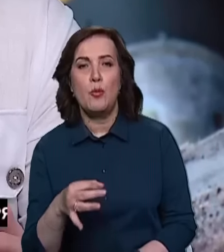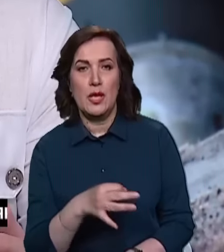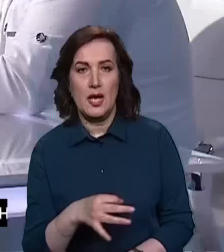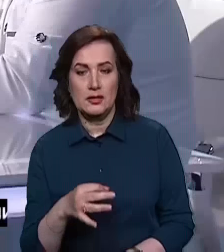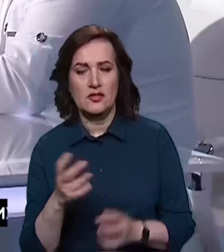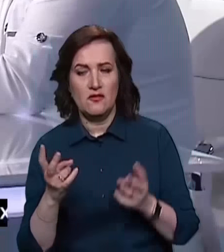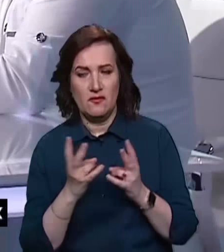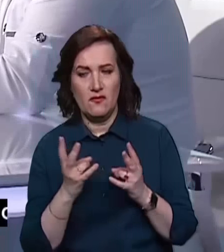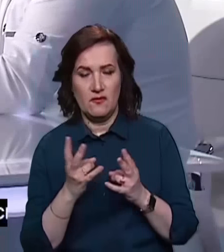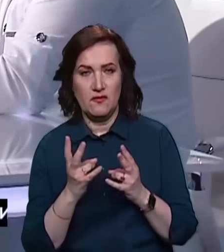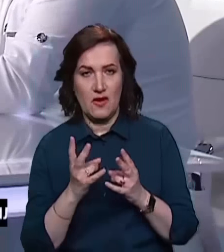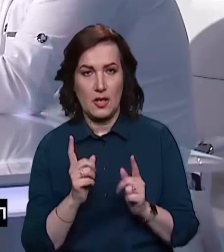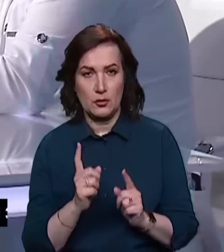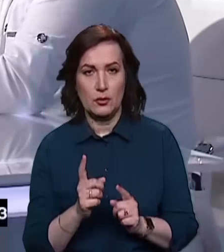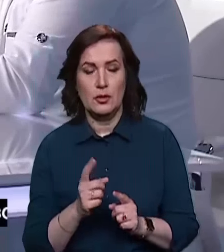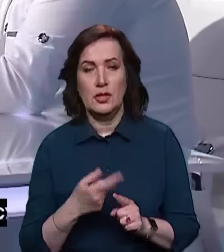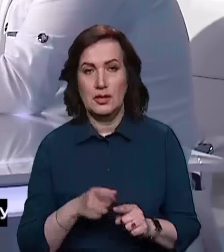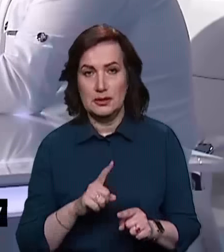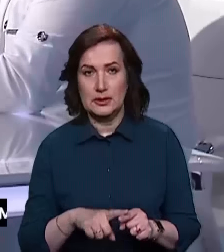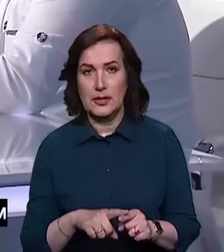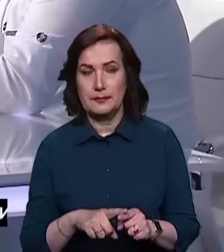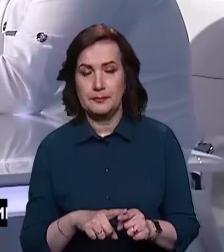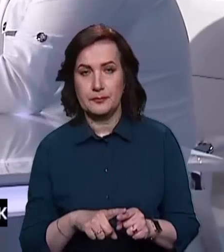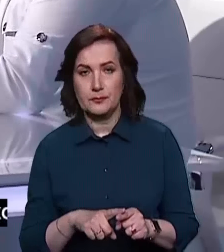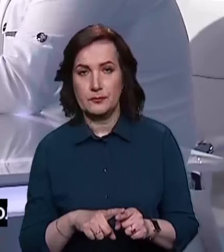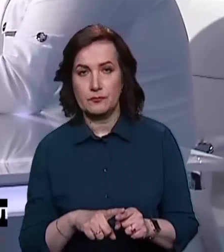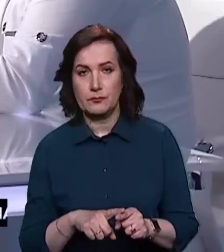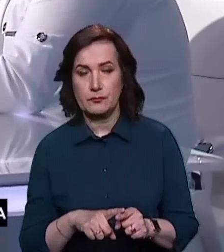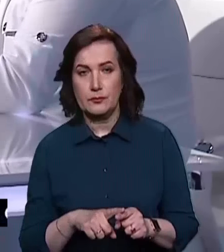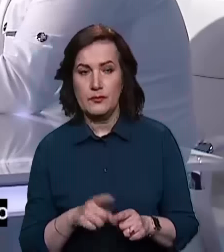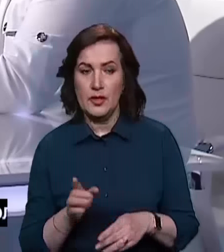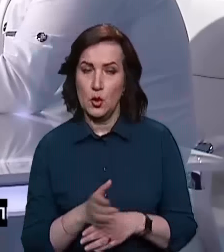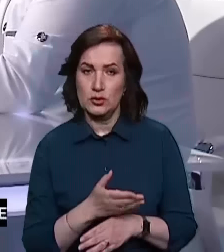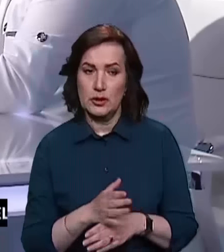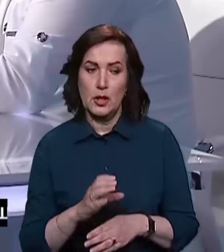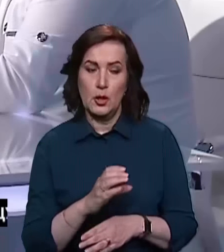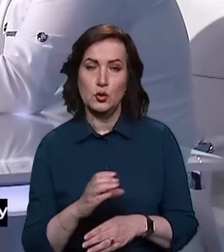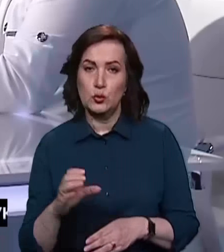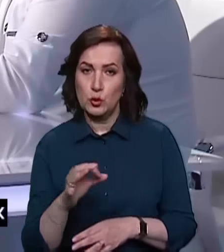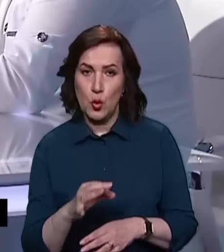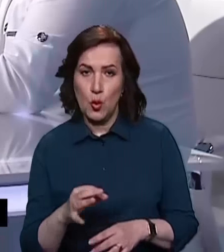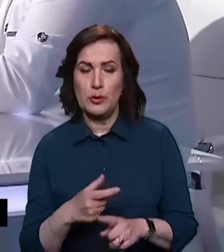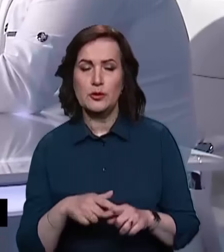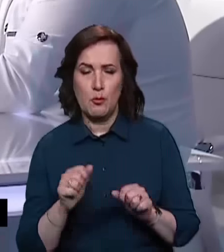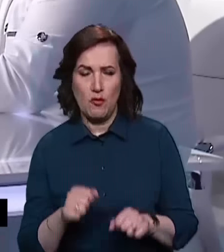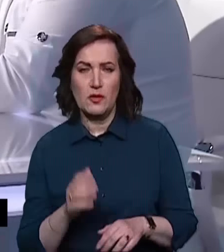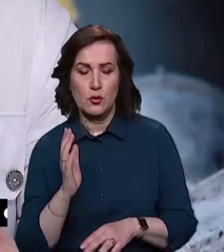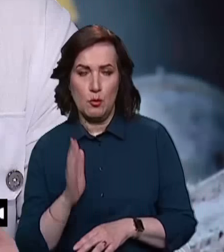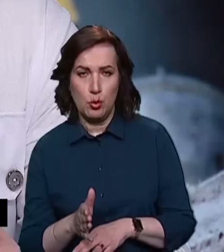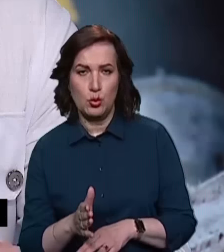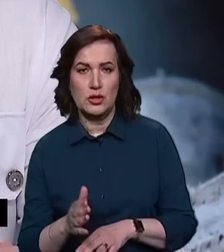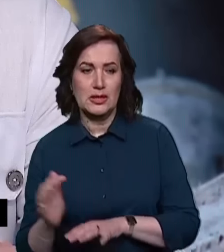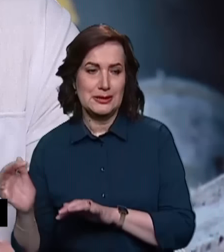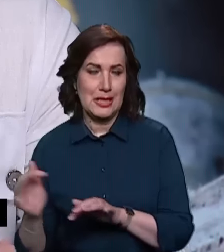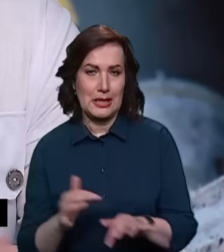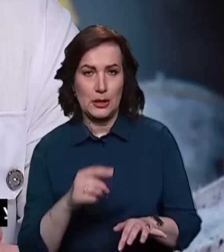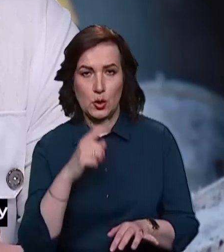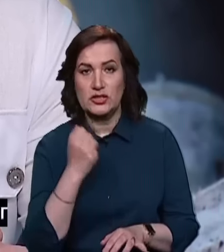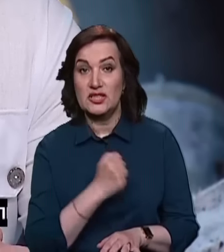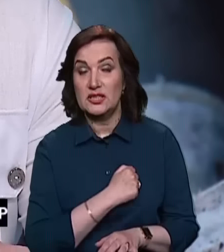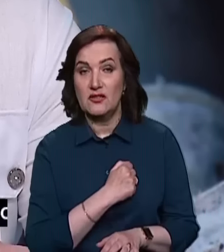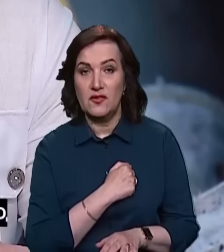Тут варто тут це, скажімо так, розмежувати. Тобто в Сумську область так само цілком ймовірно може бути захід